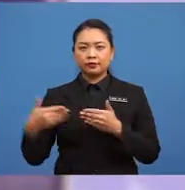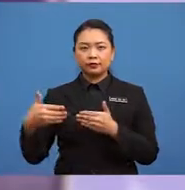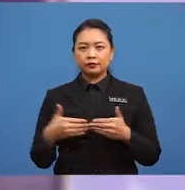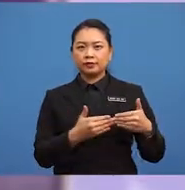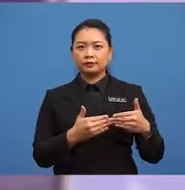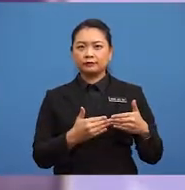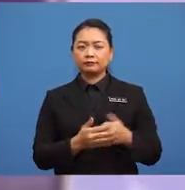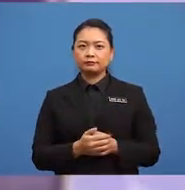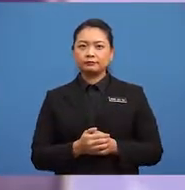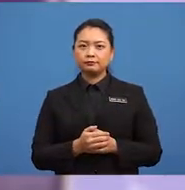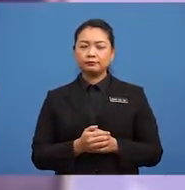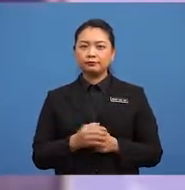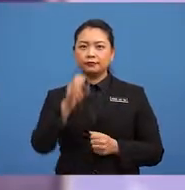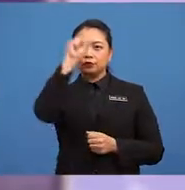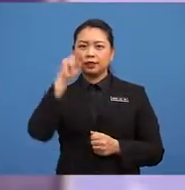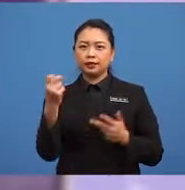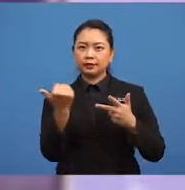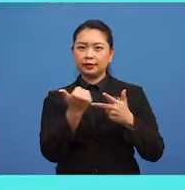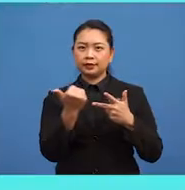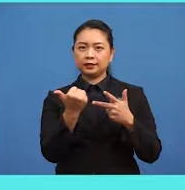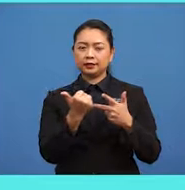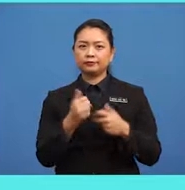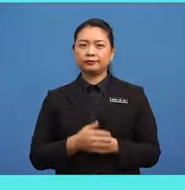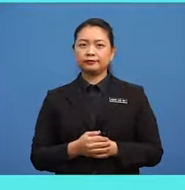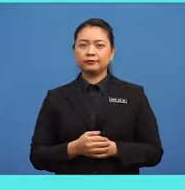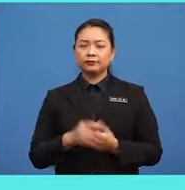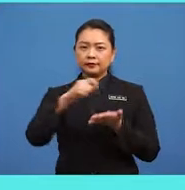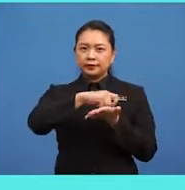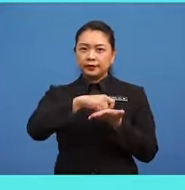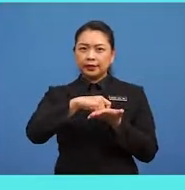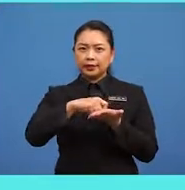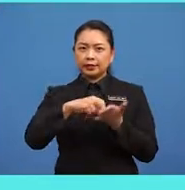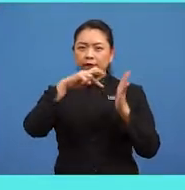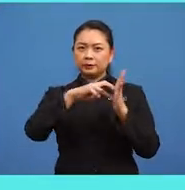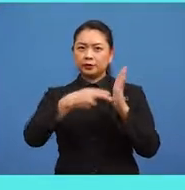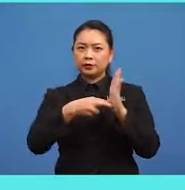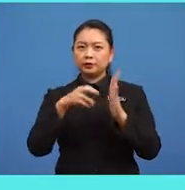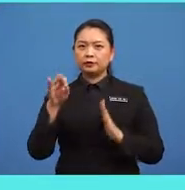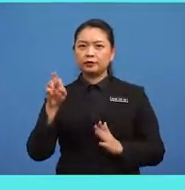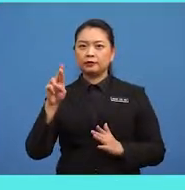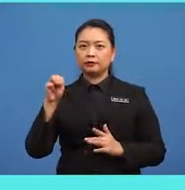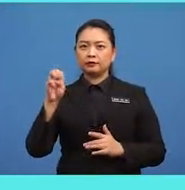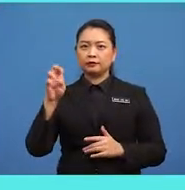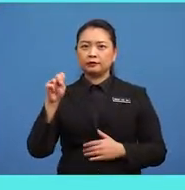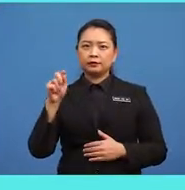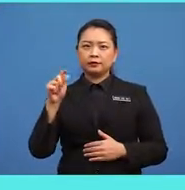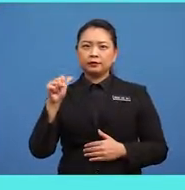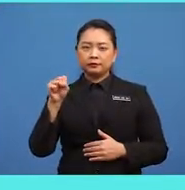Seterusnya, soalan yang ketiga adalah nyatakan definisi